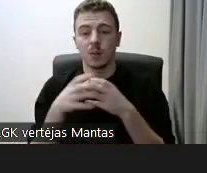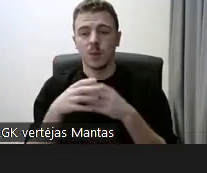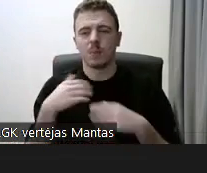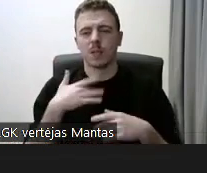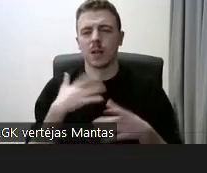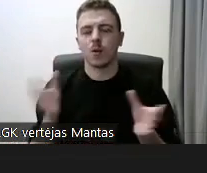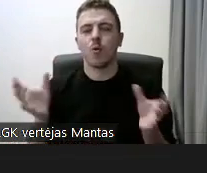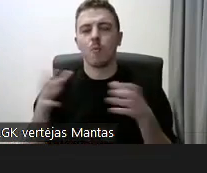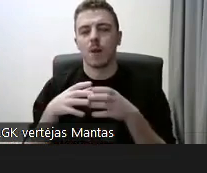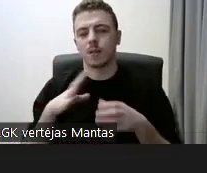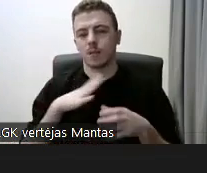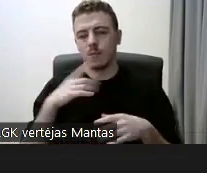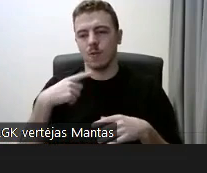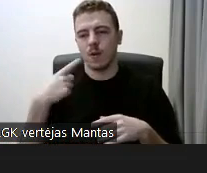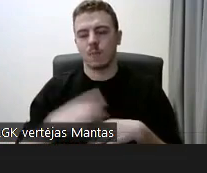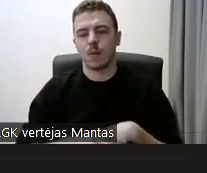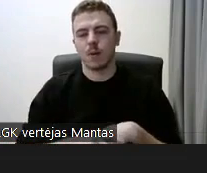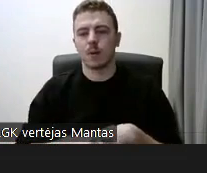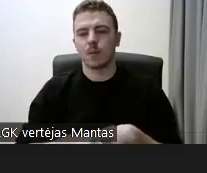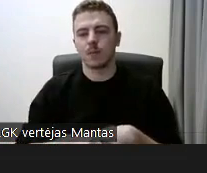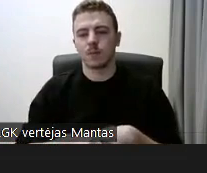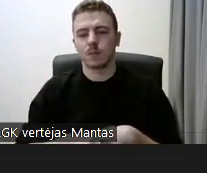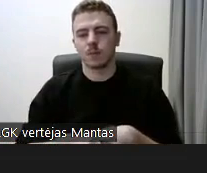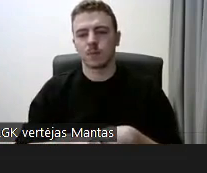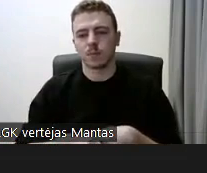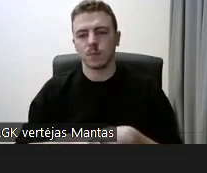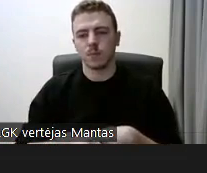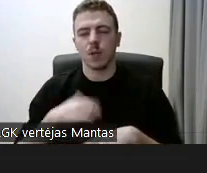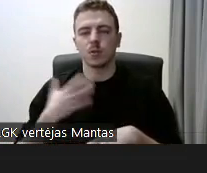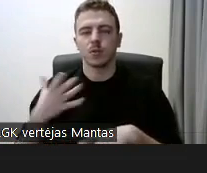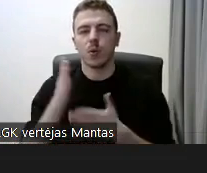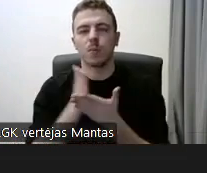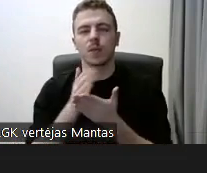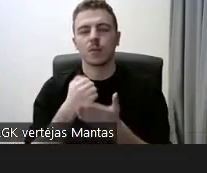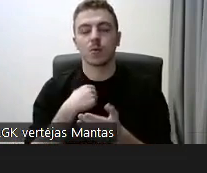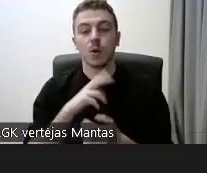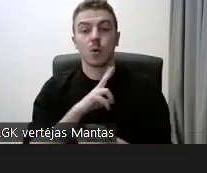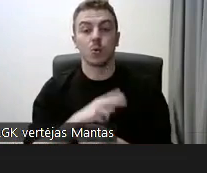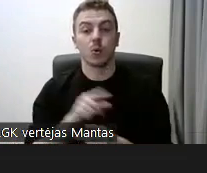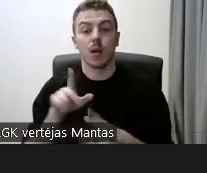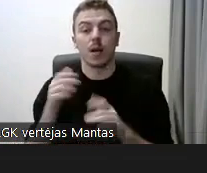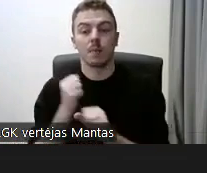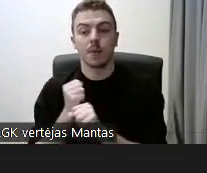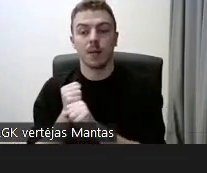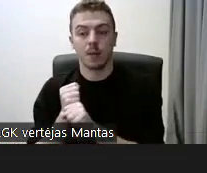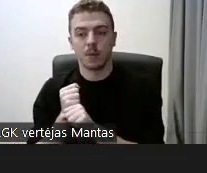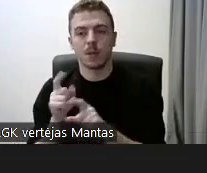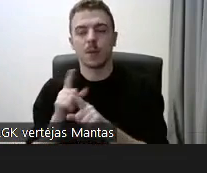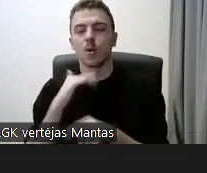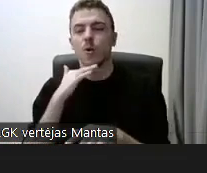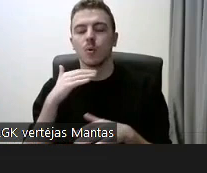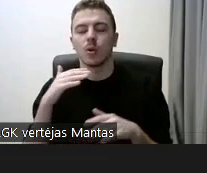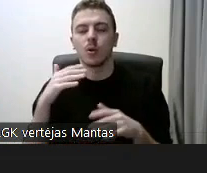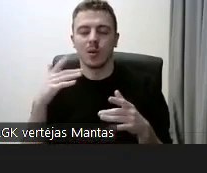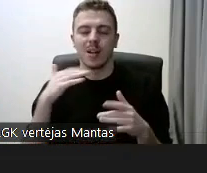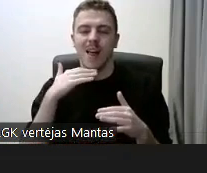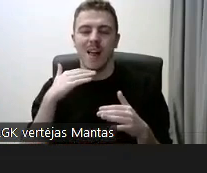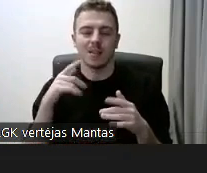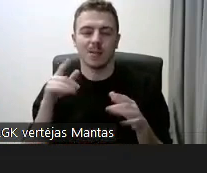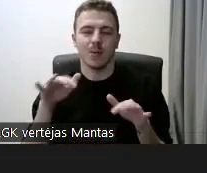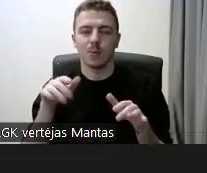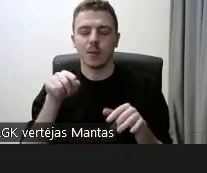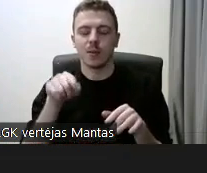kompleksiškai kalbėjom. Ir aš labiau patirties turiu, kaip dukra dirba ir kaip kompiuterių klasės rengimus, bet tai yra